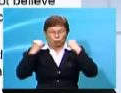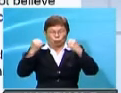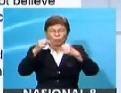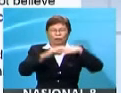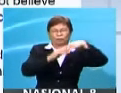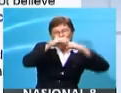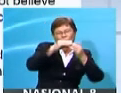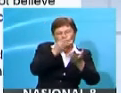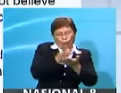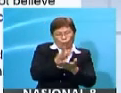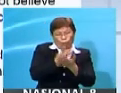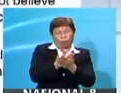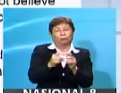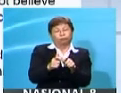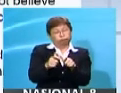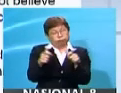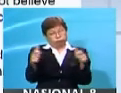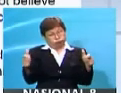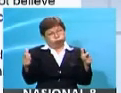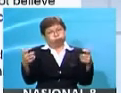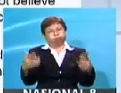kewangan yang agak